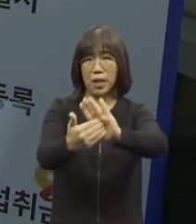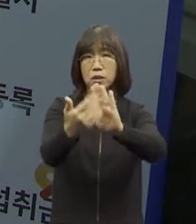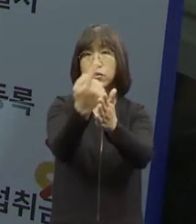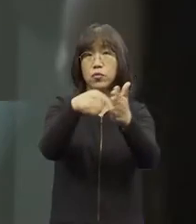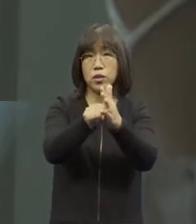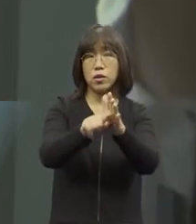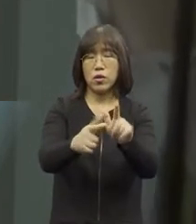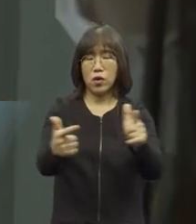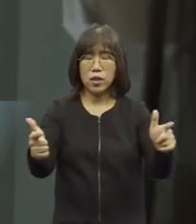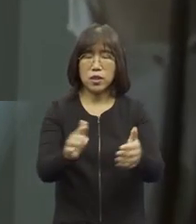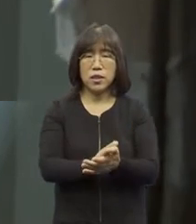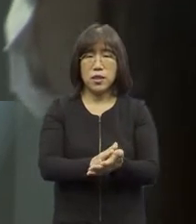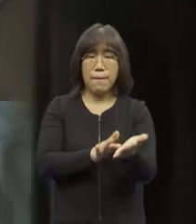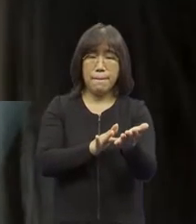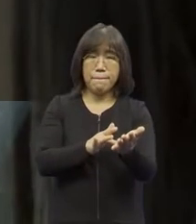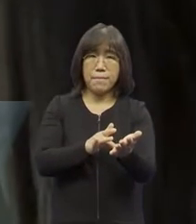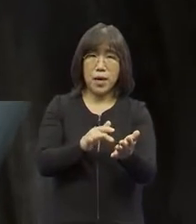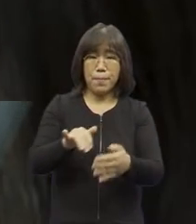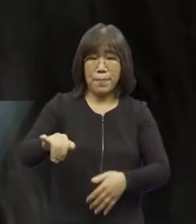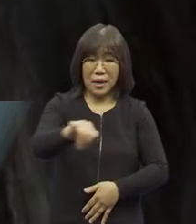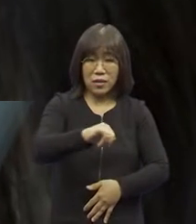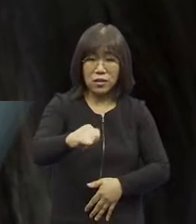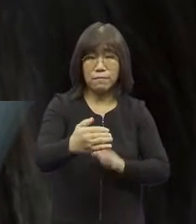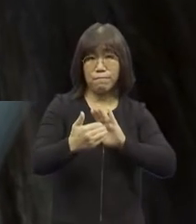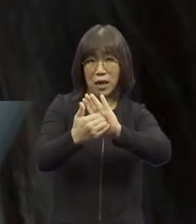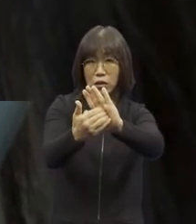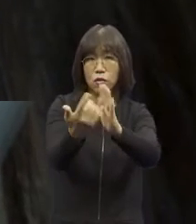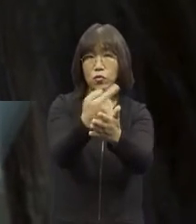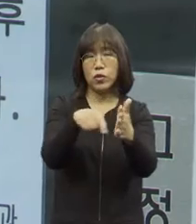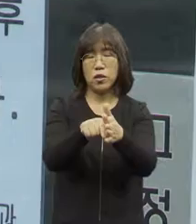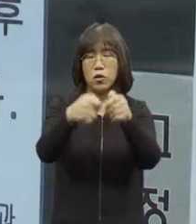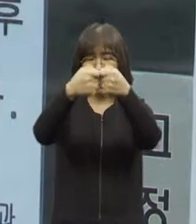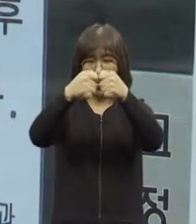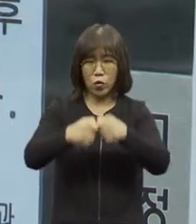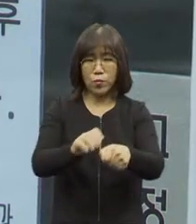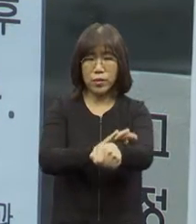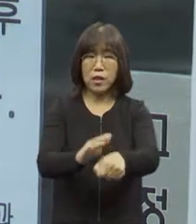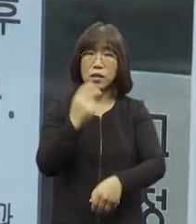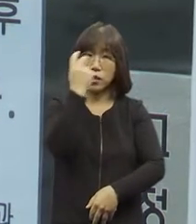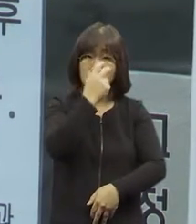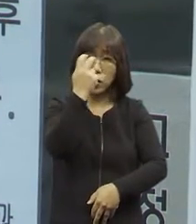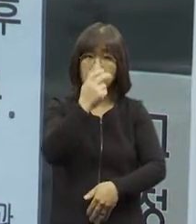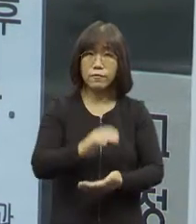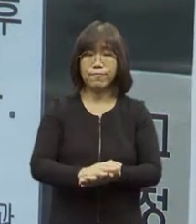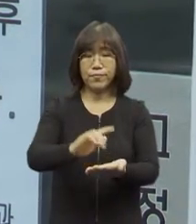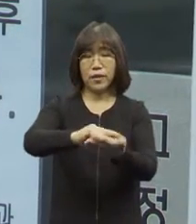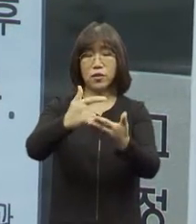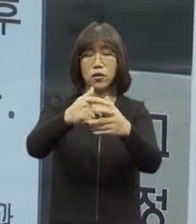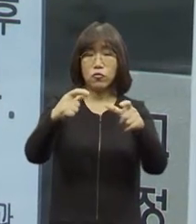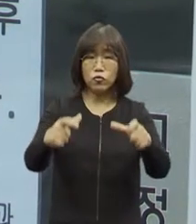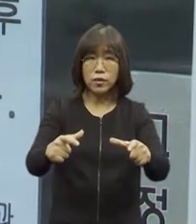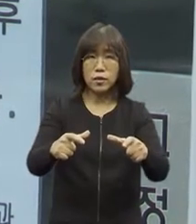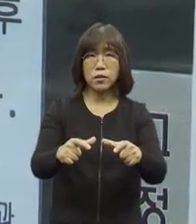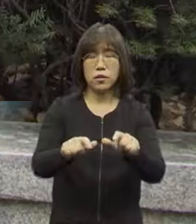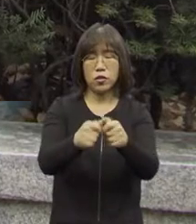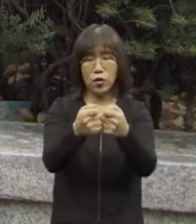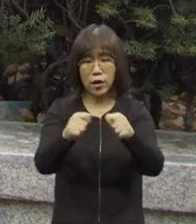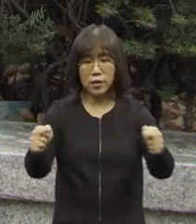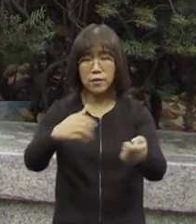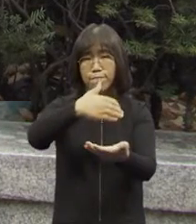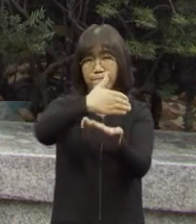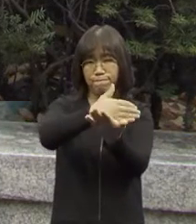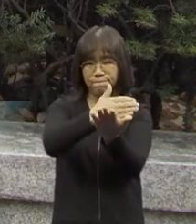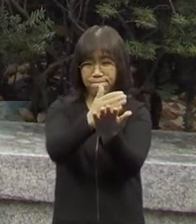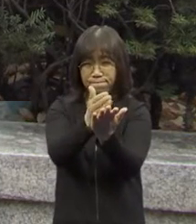방지를 위해서 방역과 핵심 수칙 준수 여부도 꼼꼼히 점검합니다. 강서구는 분야별 세부